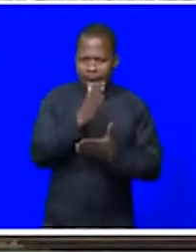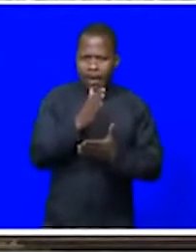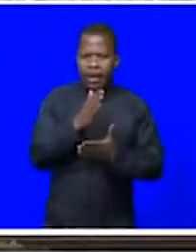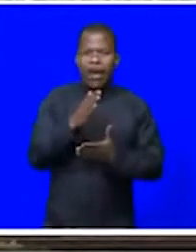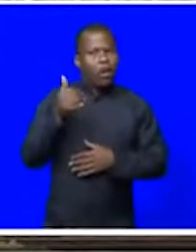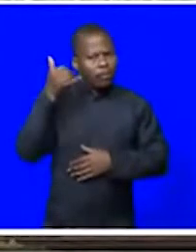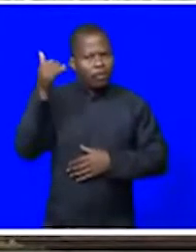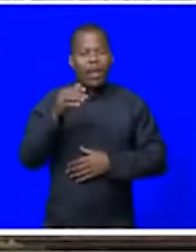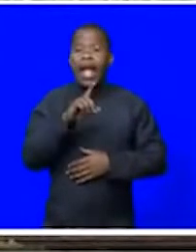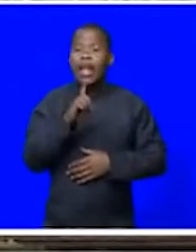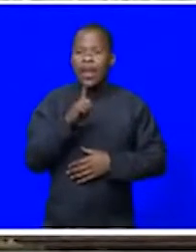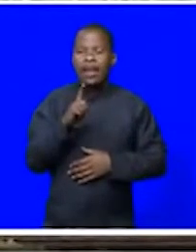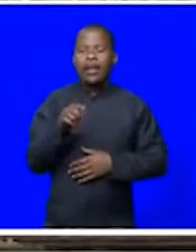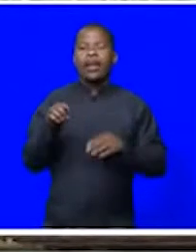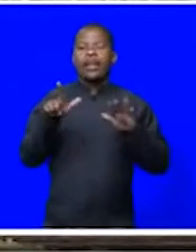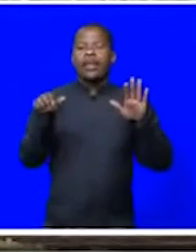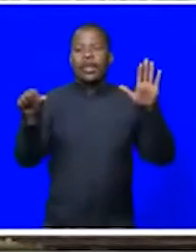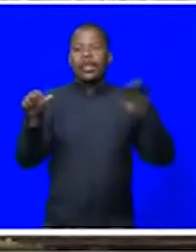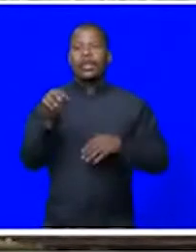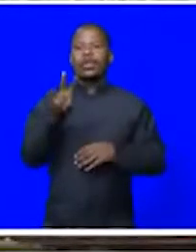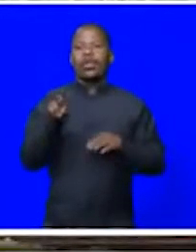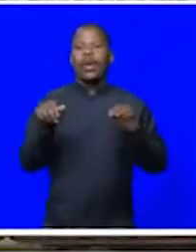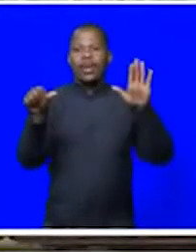Dlamini ku